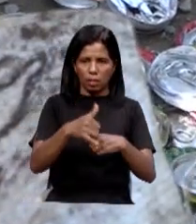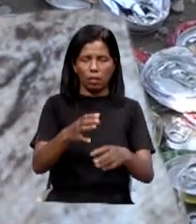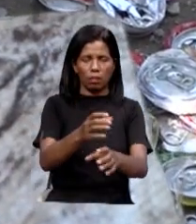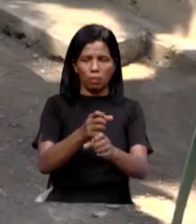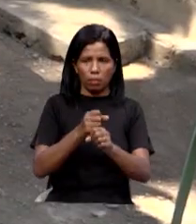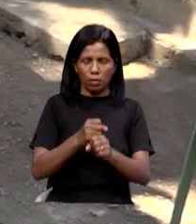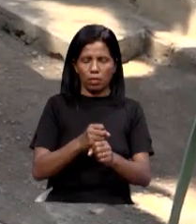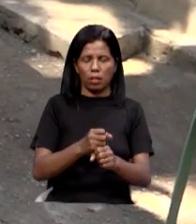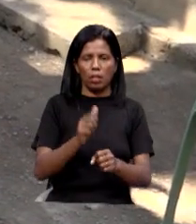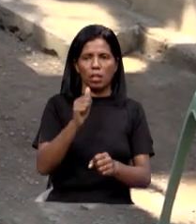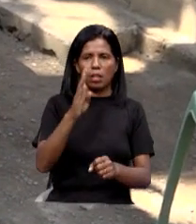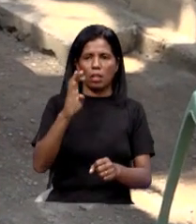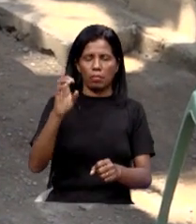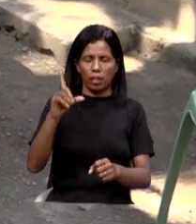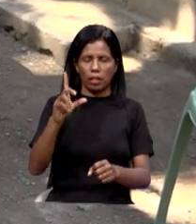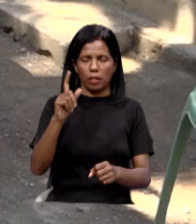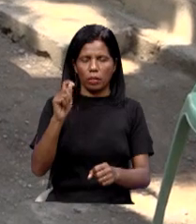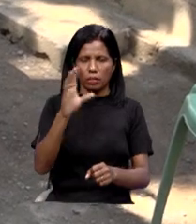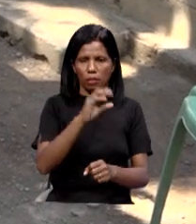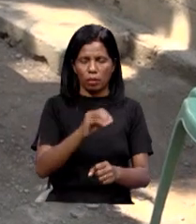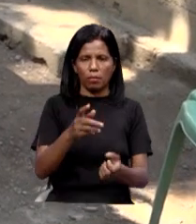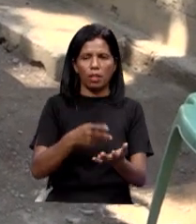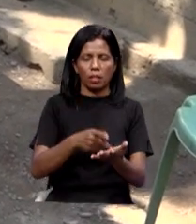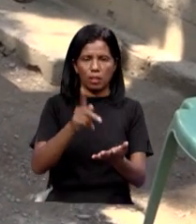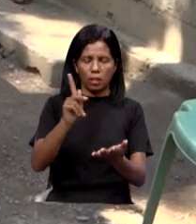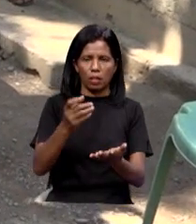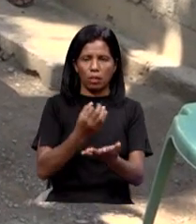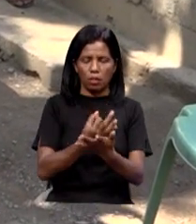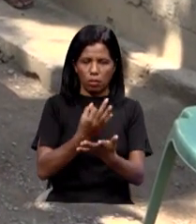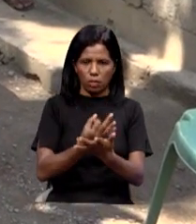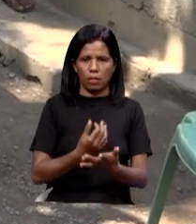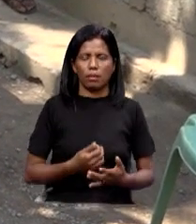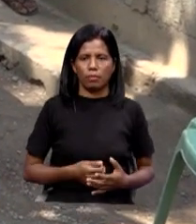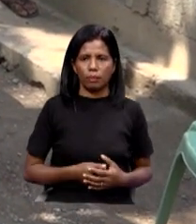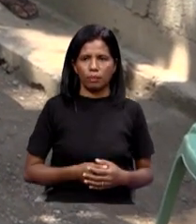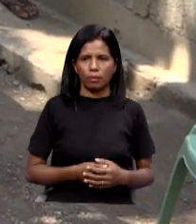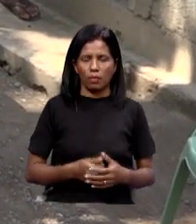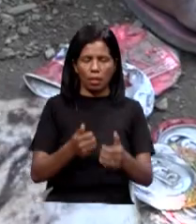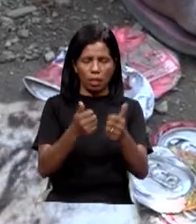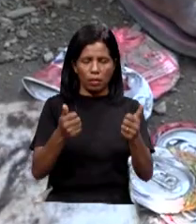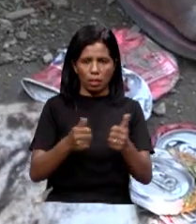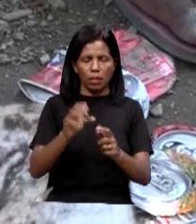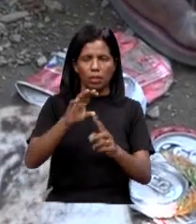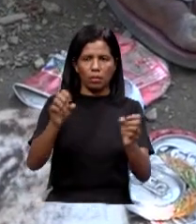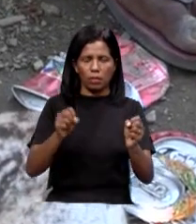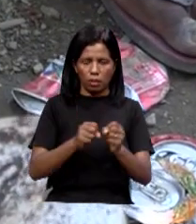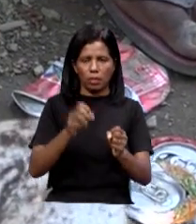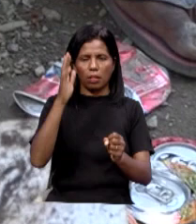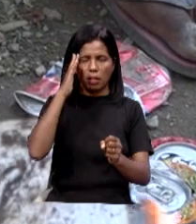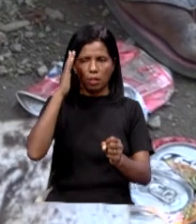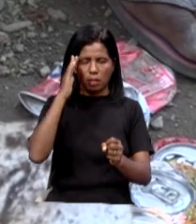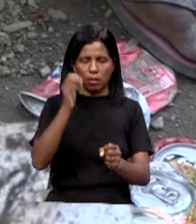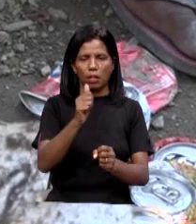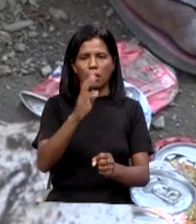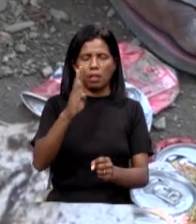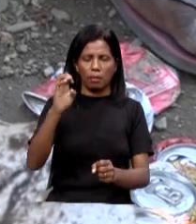Aman Alberto dasarai nune beleheta netik osang autoridade lokal mos reconhece kondisi